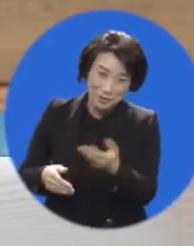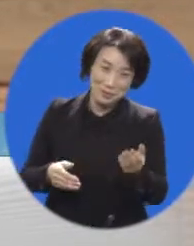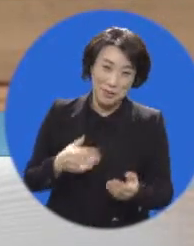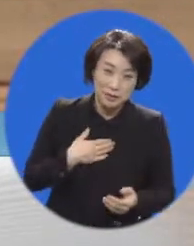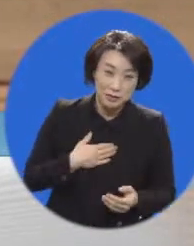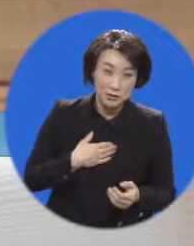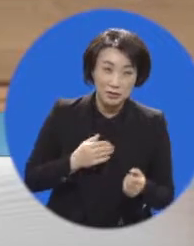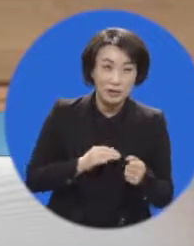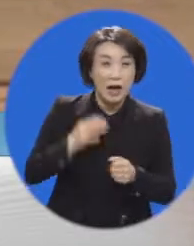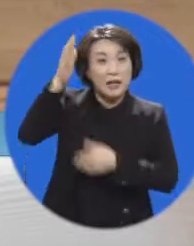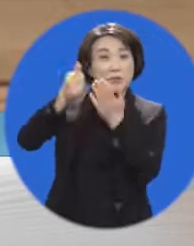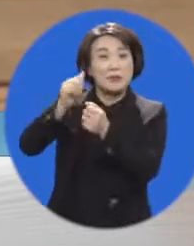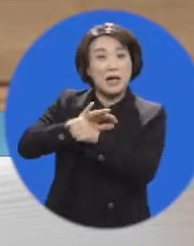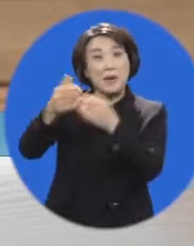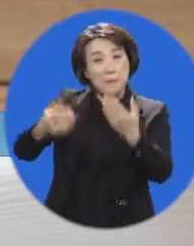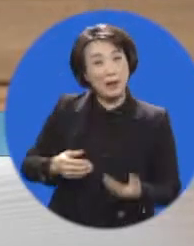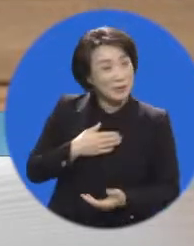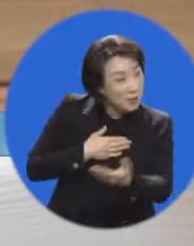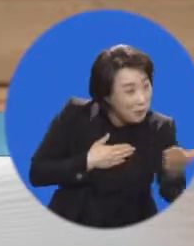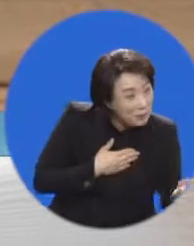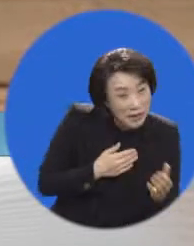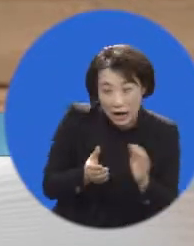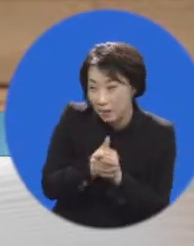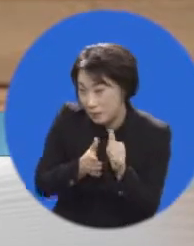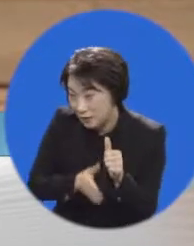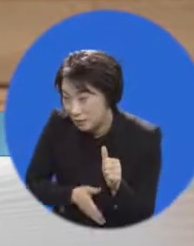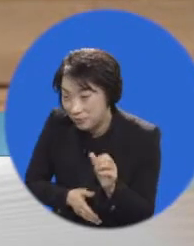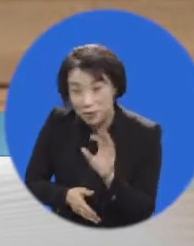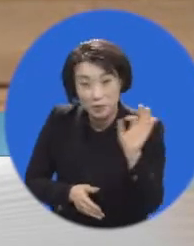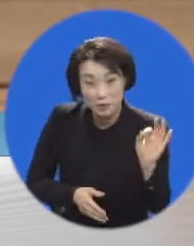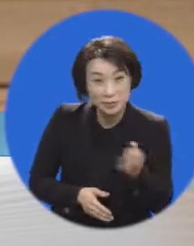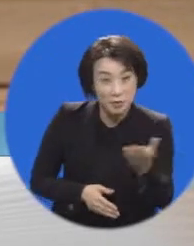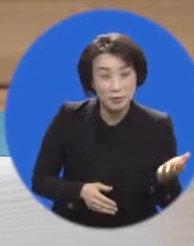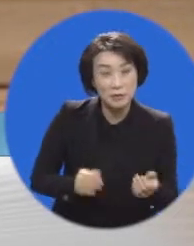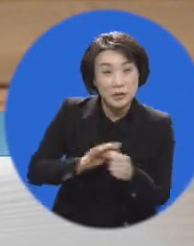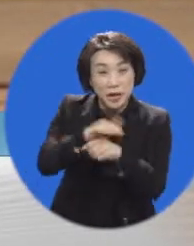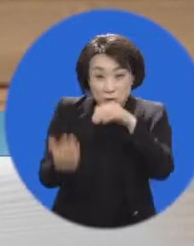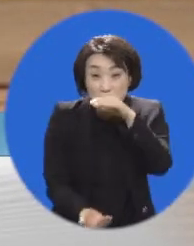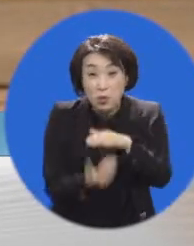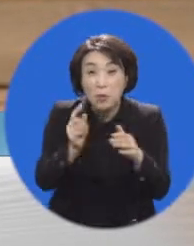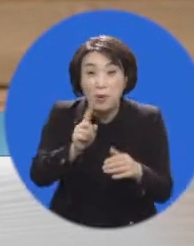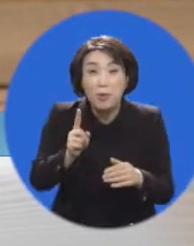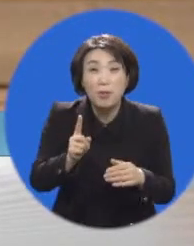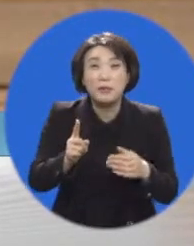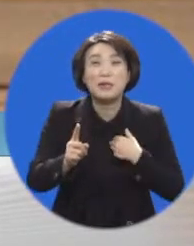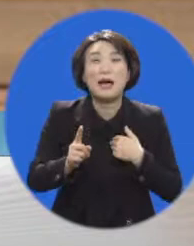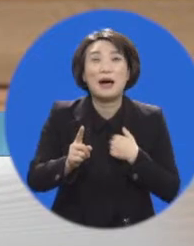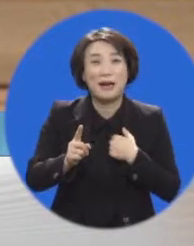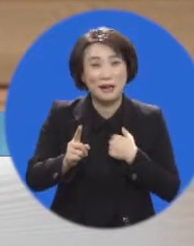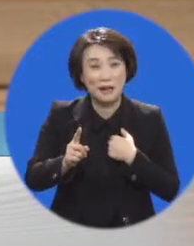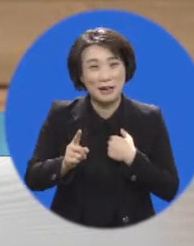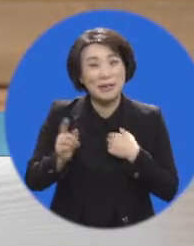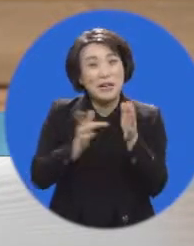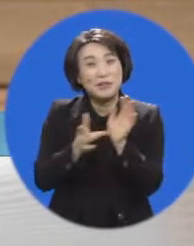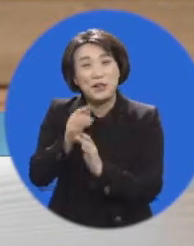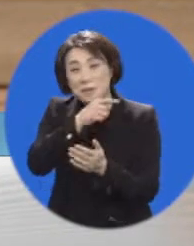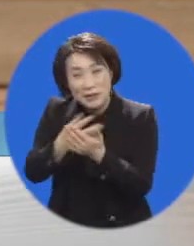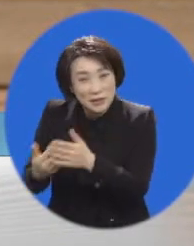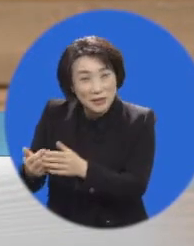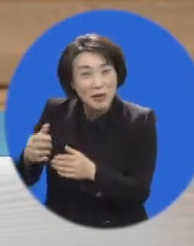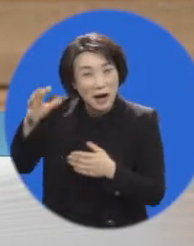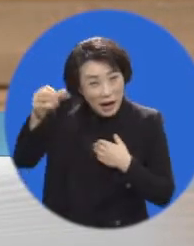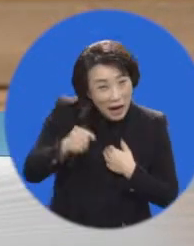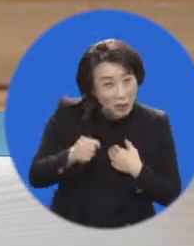사랑 받으신 하나님의 사랑 받으신 분 아멘합시다. 그 사랑의 절정이 뭐라고 시작? 예수가 흘린 피라 이